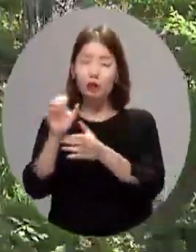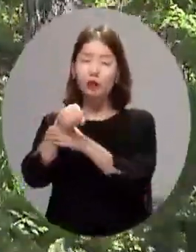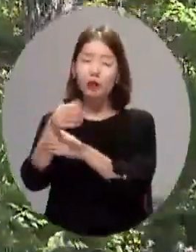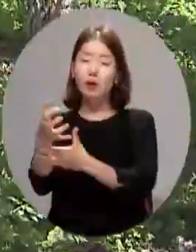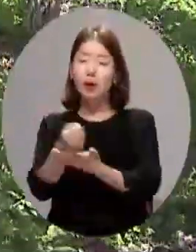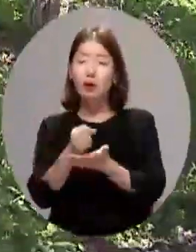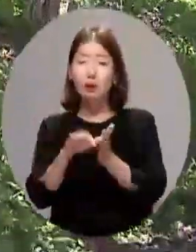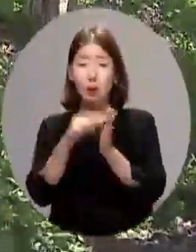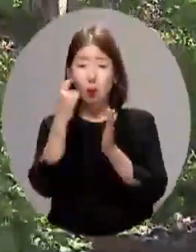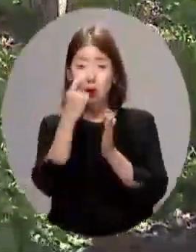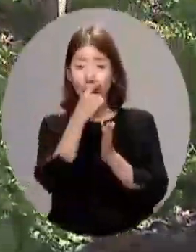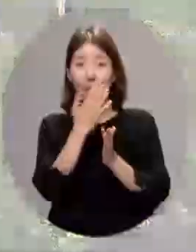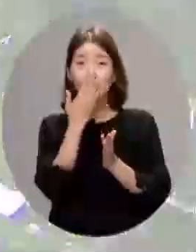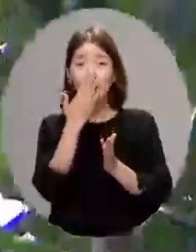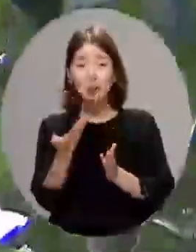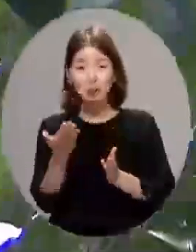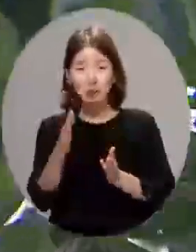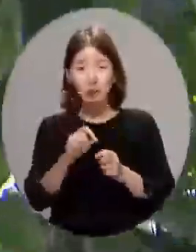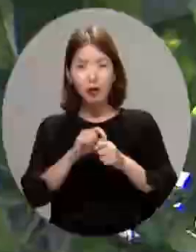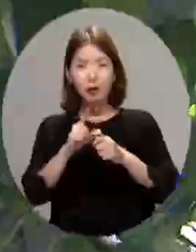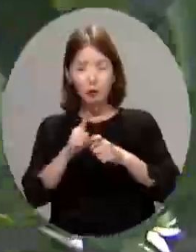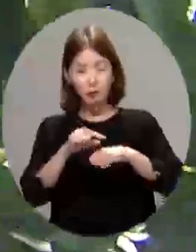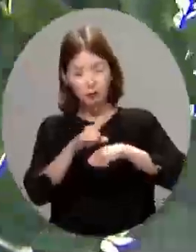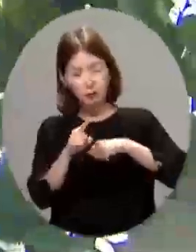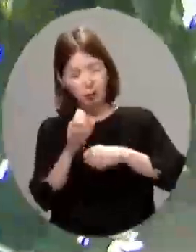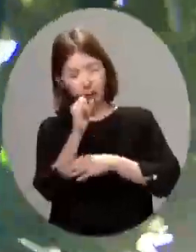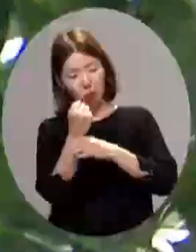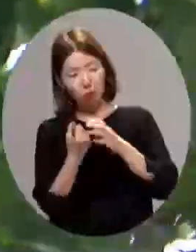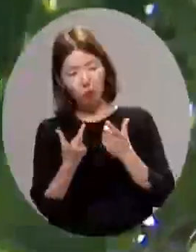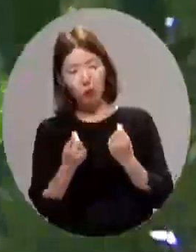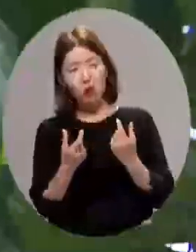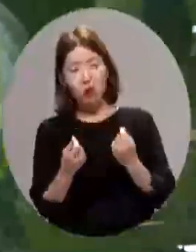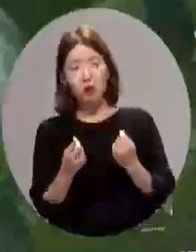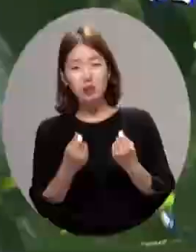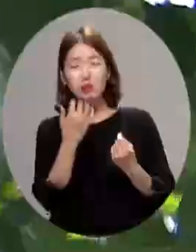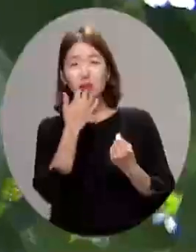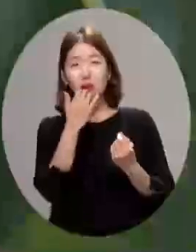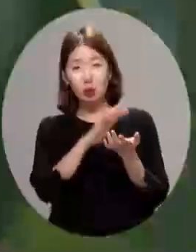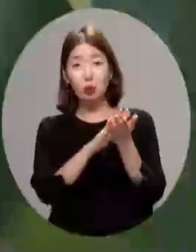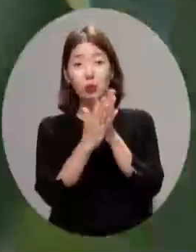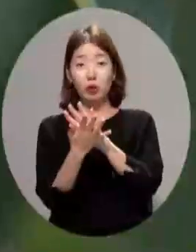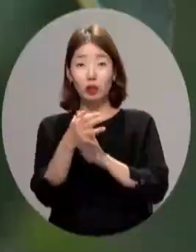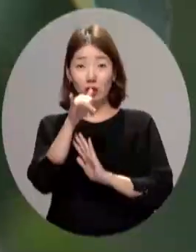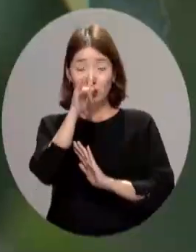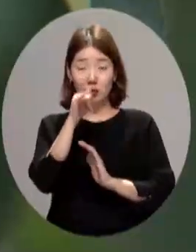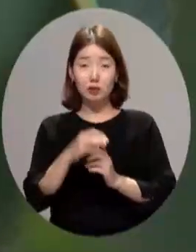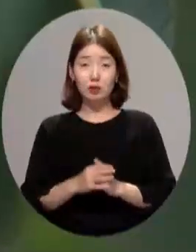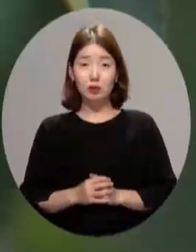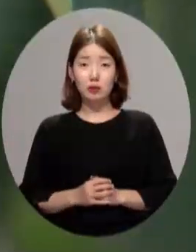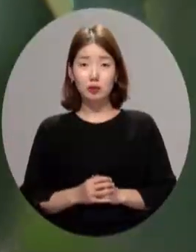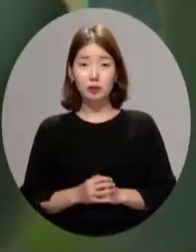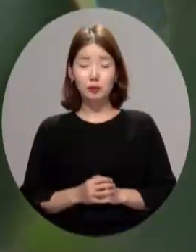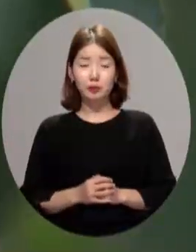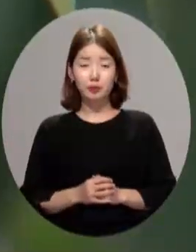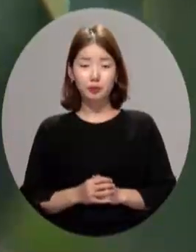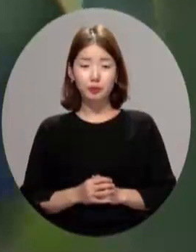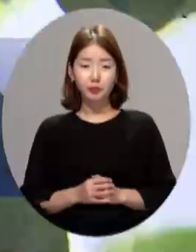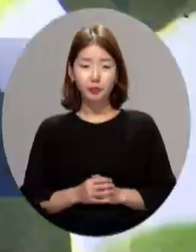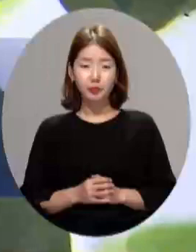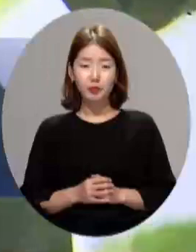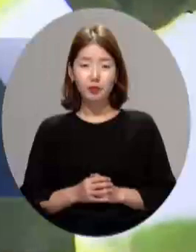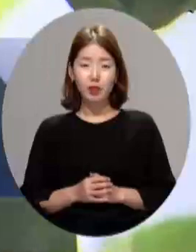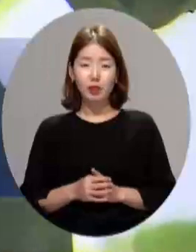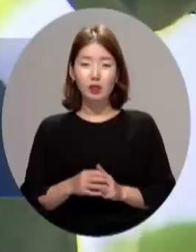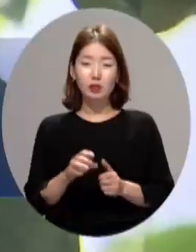확인되겠지만 상당수 열매가 껍질이 녹이 쓴 것처럼 변하는 독녹 현상까지 우려되고 있습니다. 수가 됐다고 해도 과일 크기가